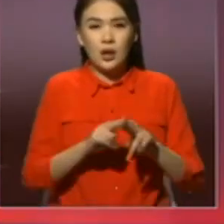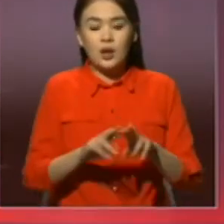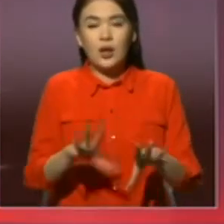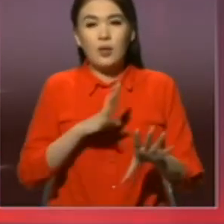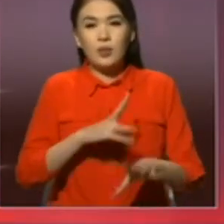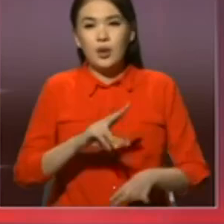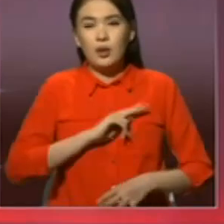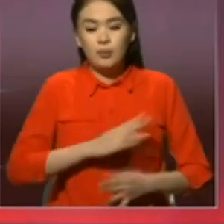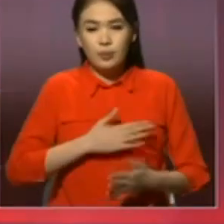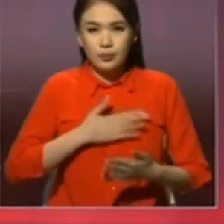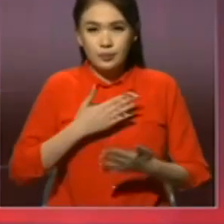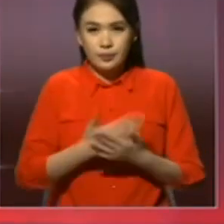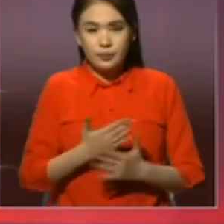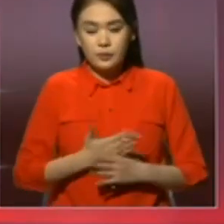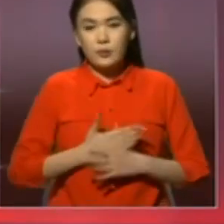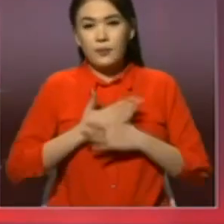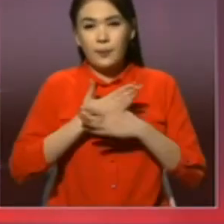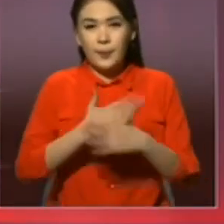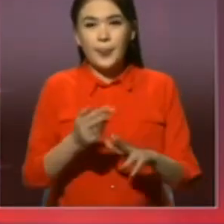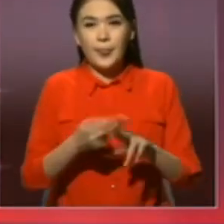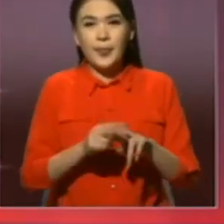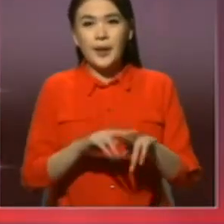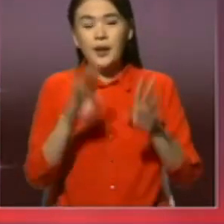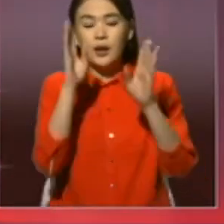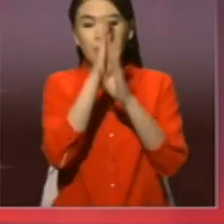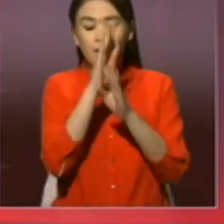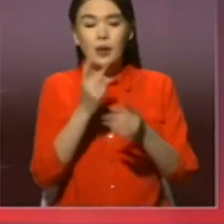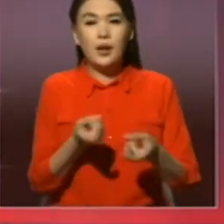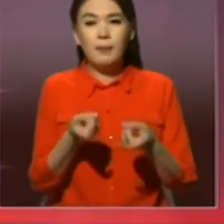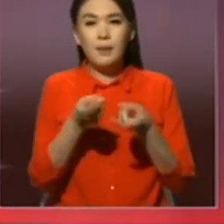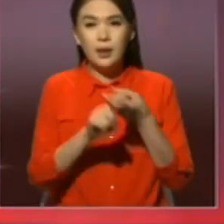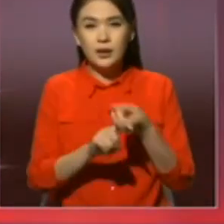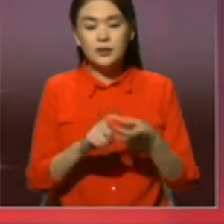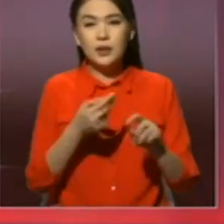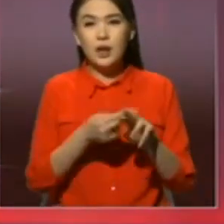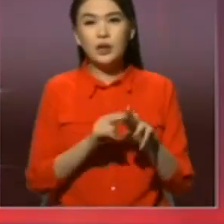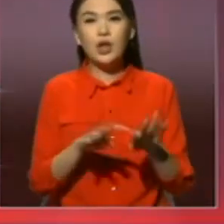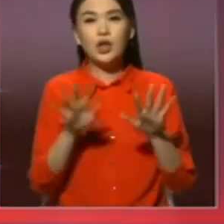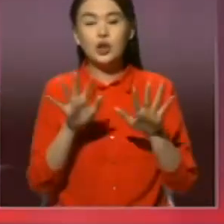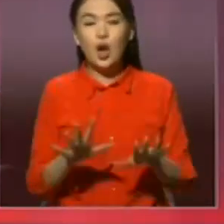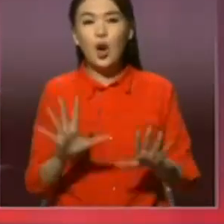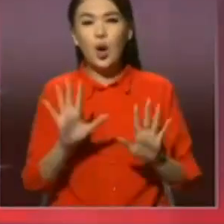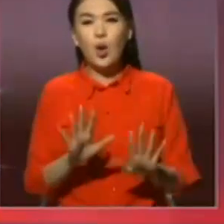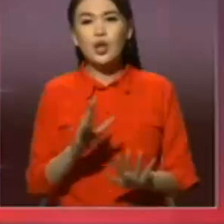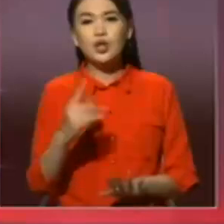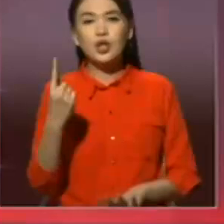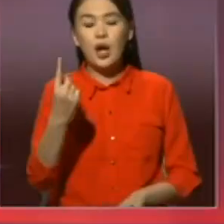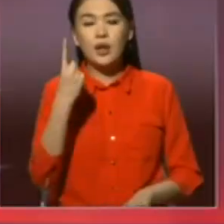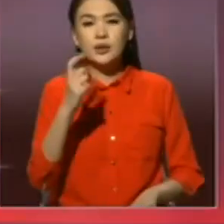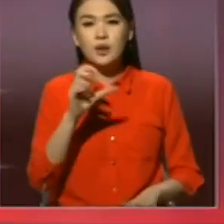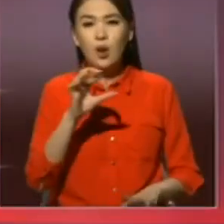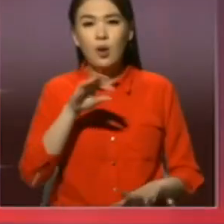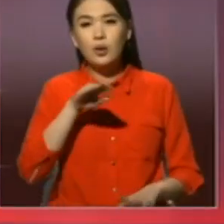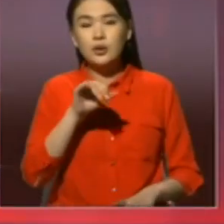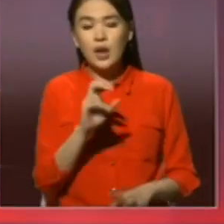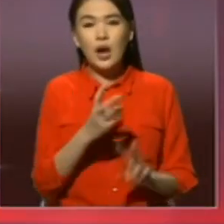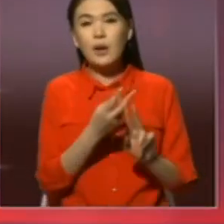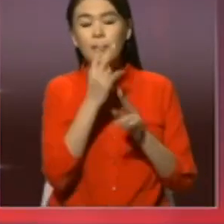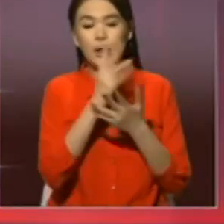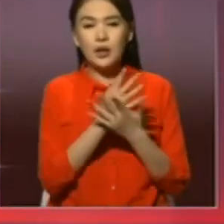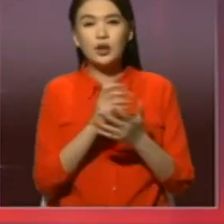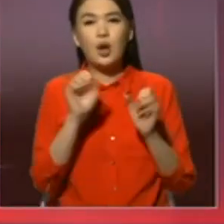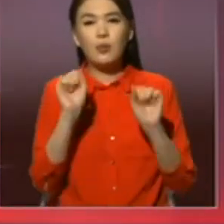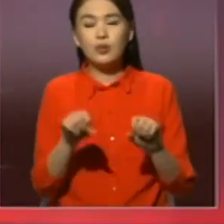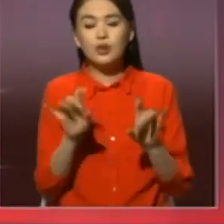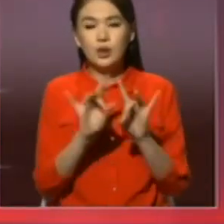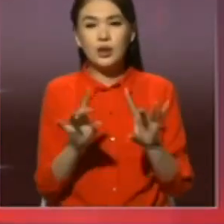етсем екен, осы жермен тағдырымды байланыстырсам екен, осы жермен жалғыз ғана отаным деп қабылдайтын азаматты айтуға болады. Менің